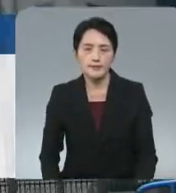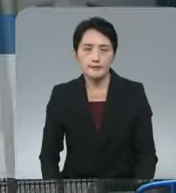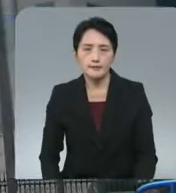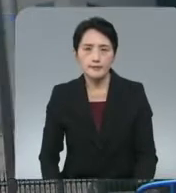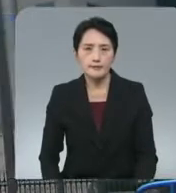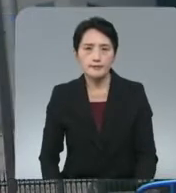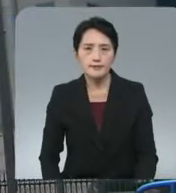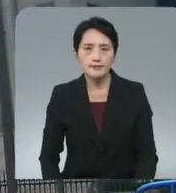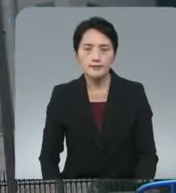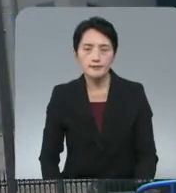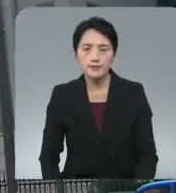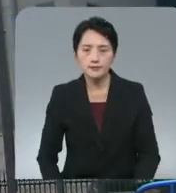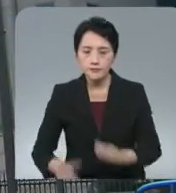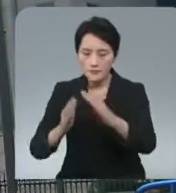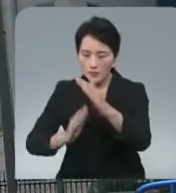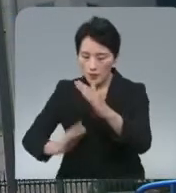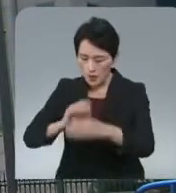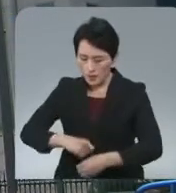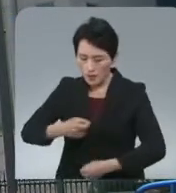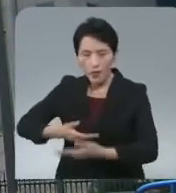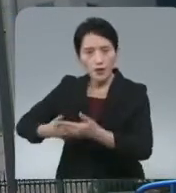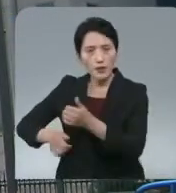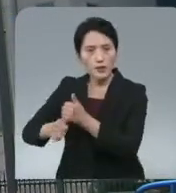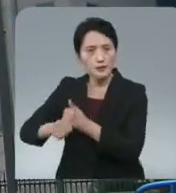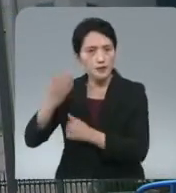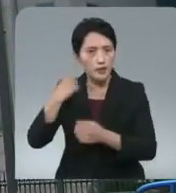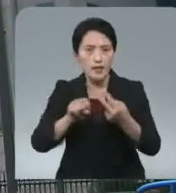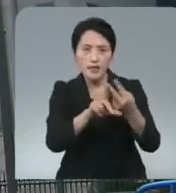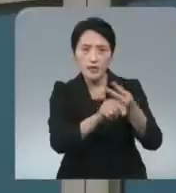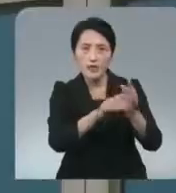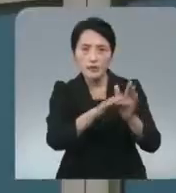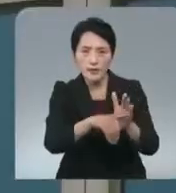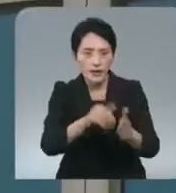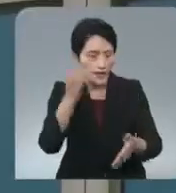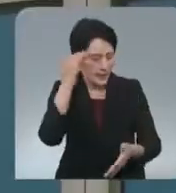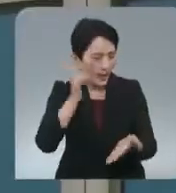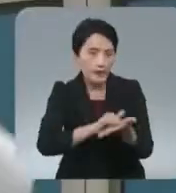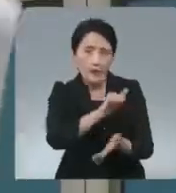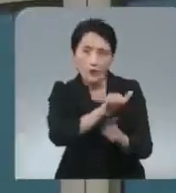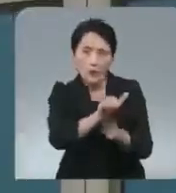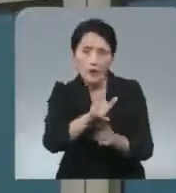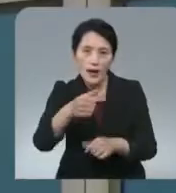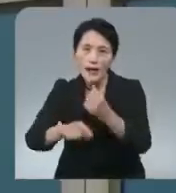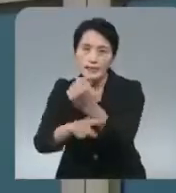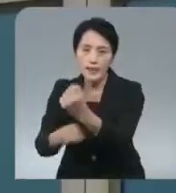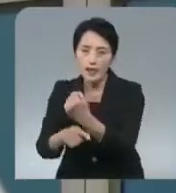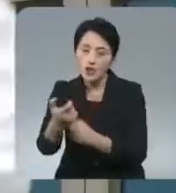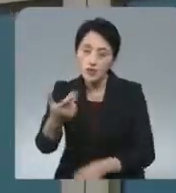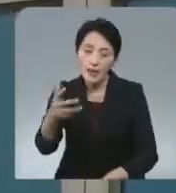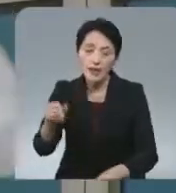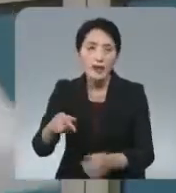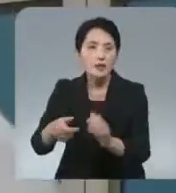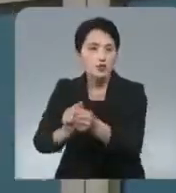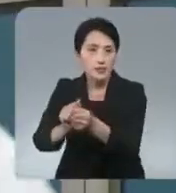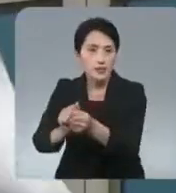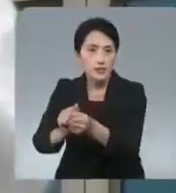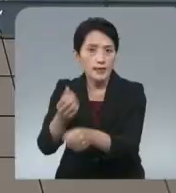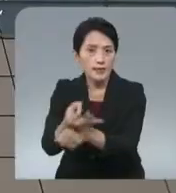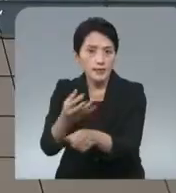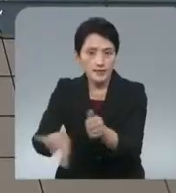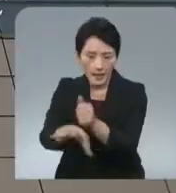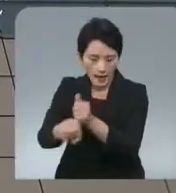両社の合併を審査する15カ国のうちこれで韓国を含む9カ国の審査が終了しまし